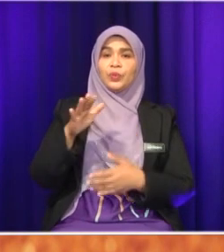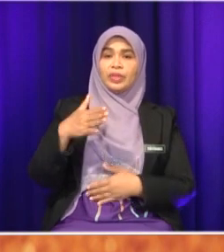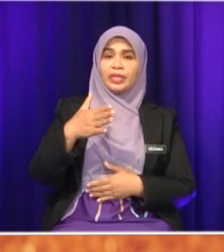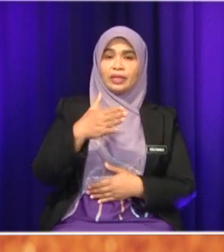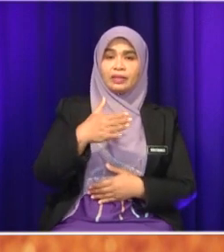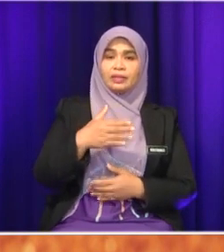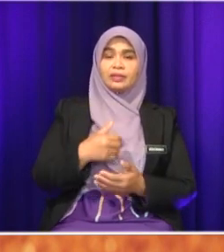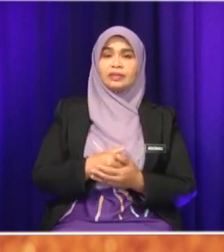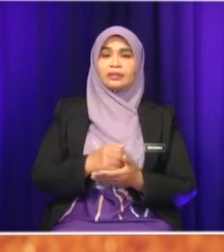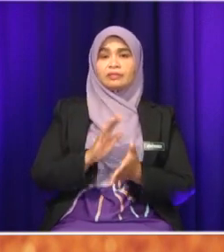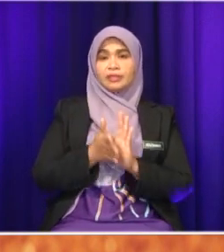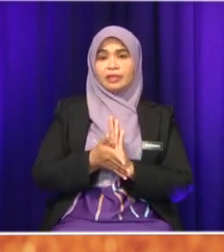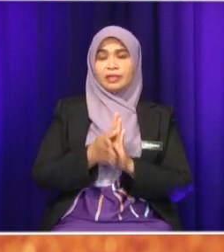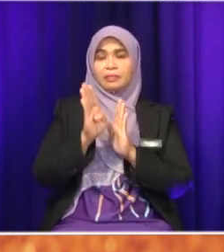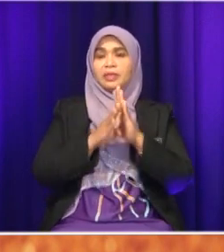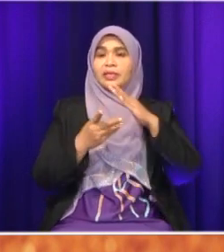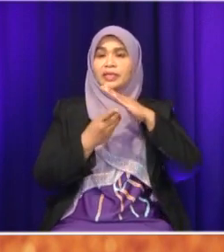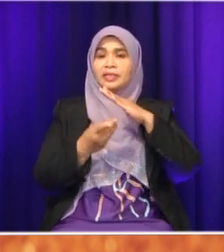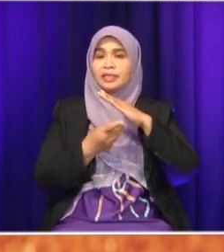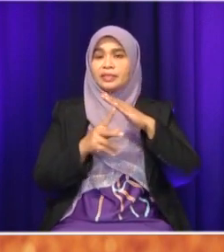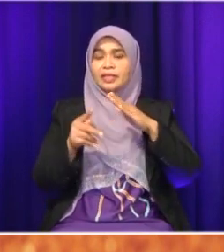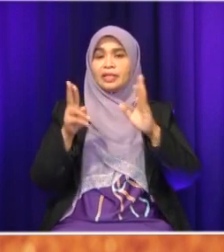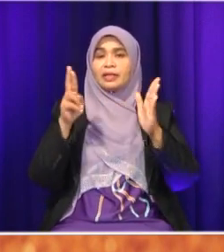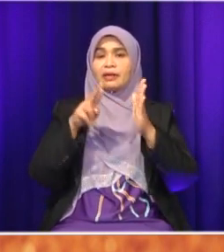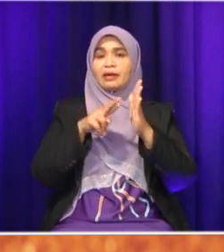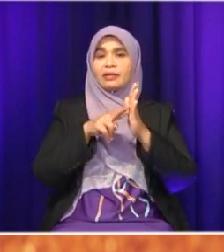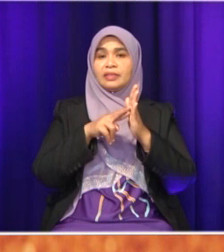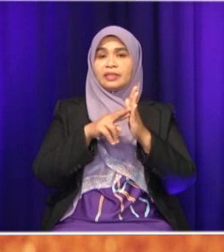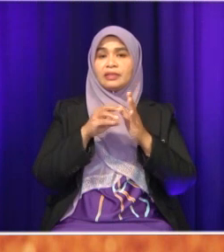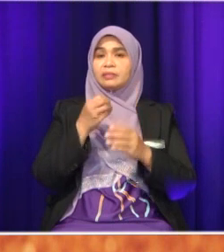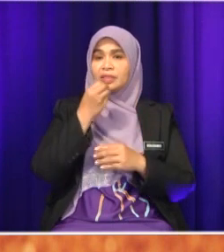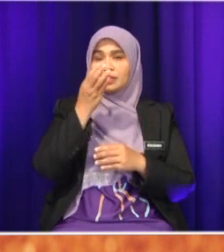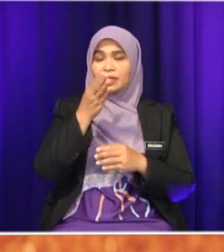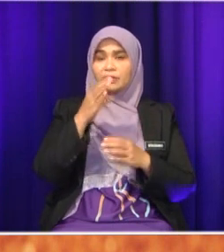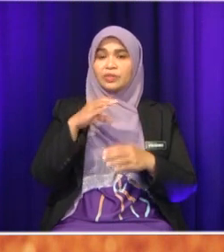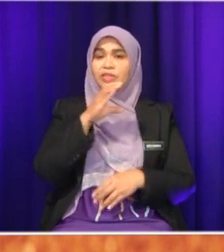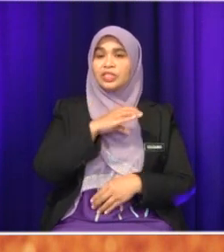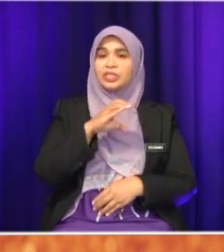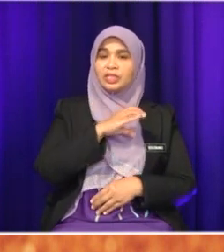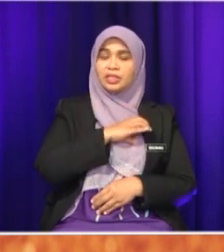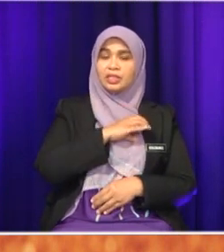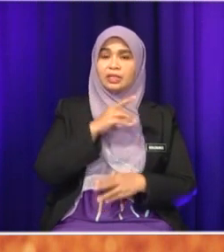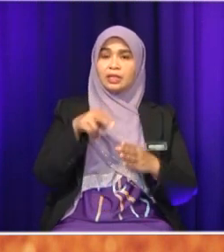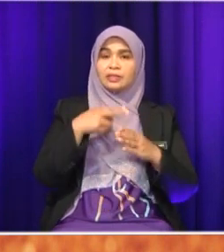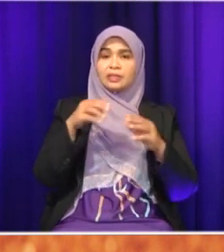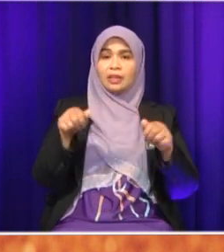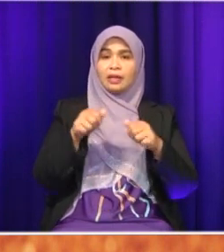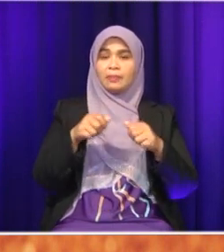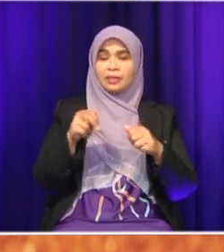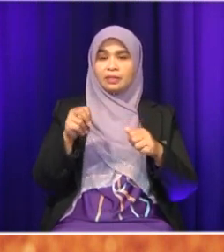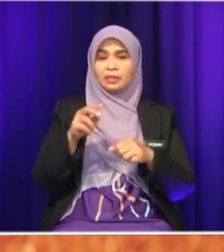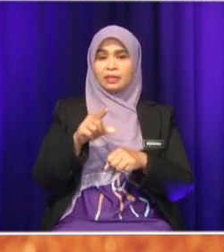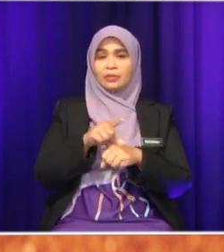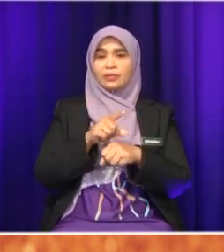Oke jadi berdasarkan rajanya tekan ciri khas masakan itu menggunakan kaidah berikut dalam